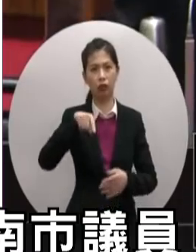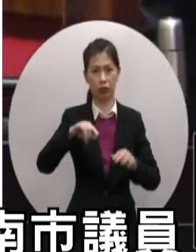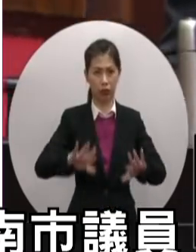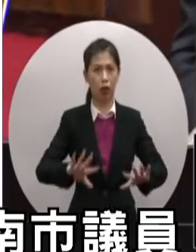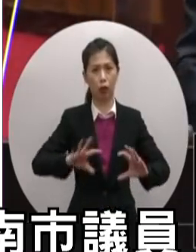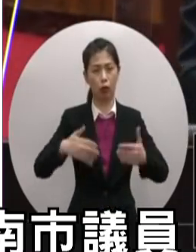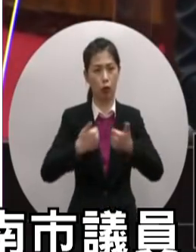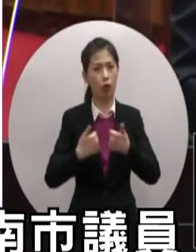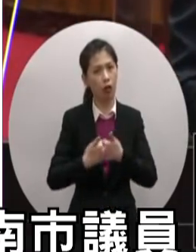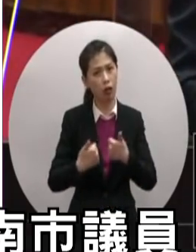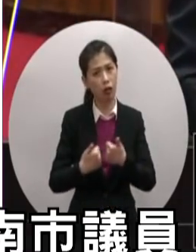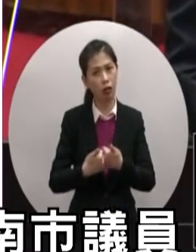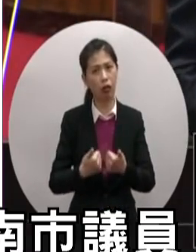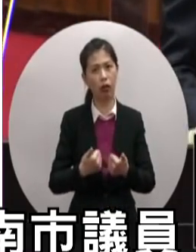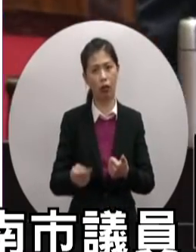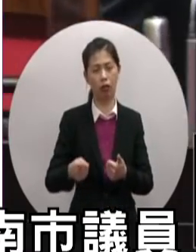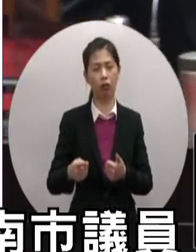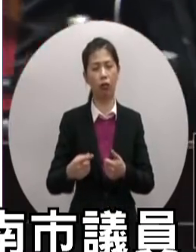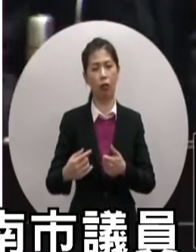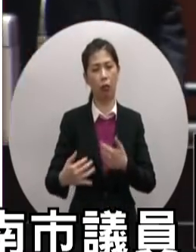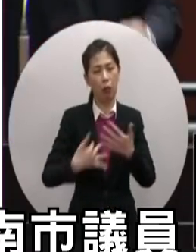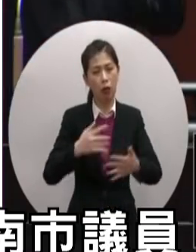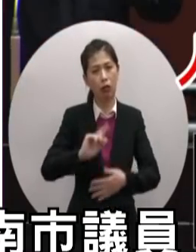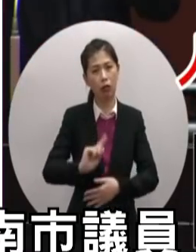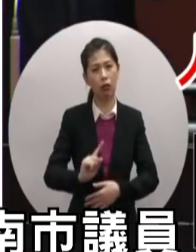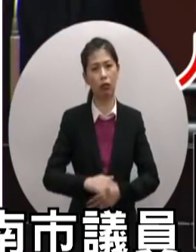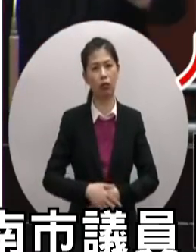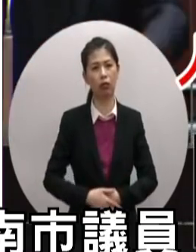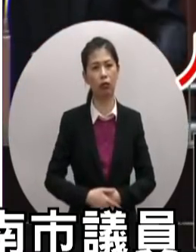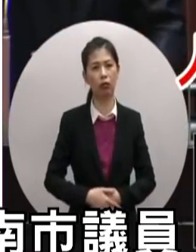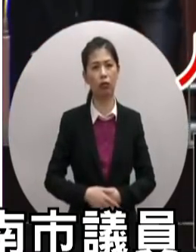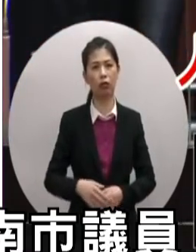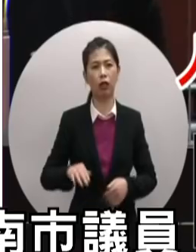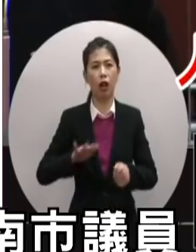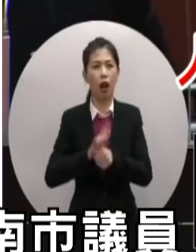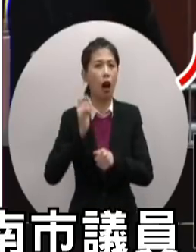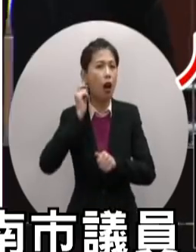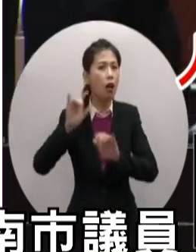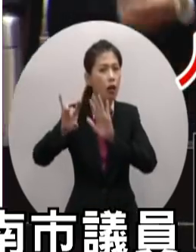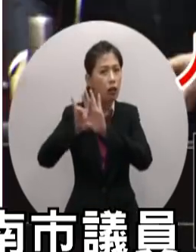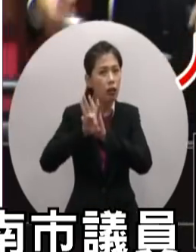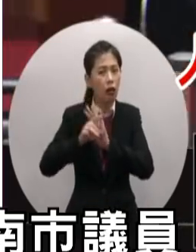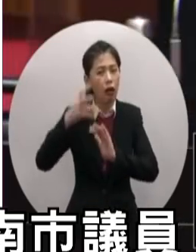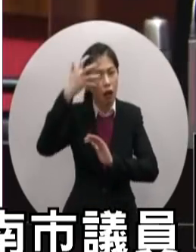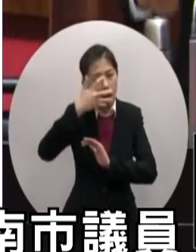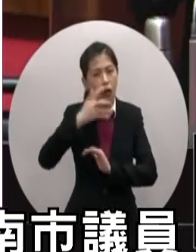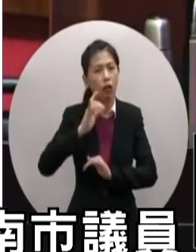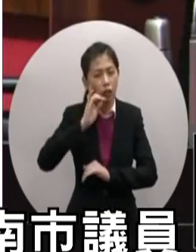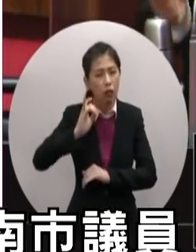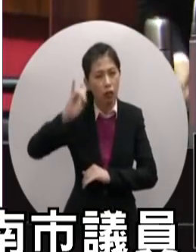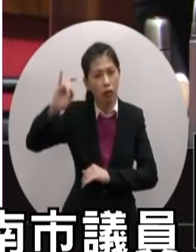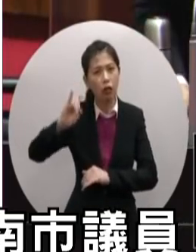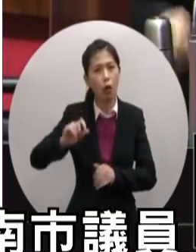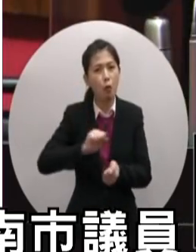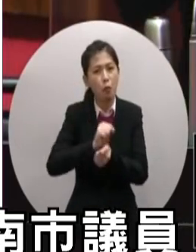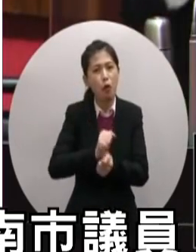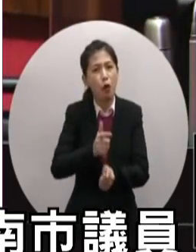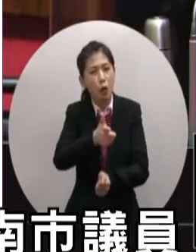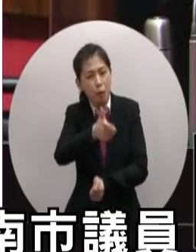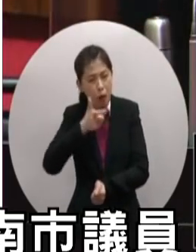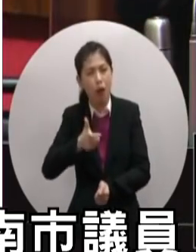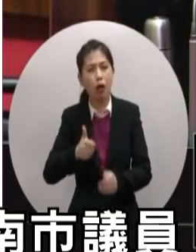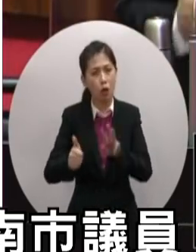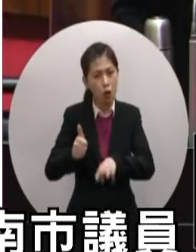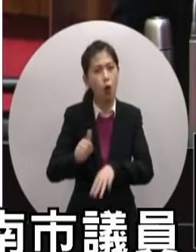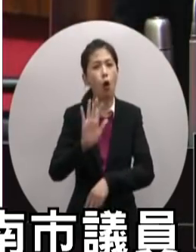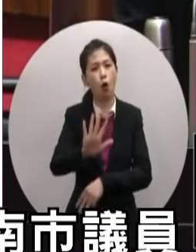李干事甲李长甲管区的警察是毋是爱通知讲，恁兜米迄间，恁兜米即间，恁兜爱去米迄间？ 对啊， 在后壁